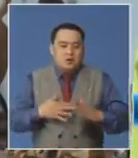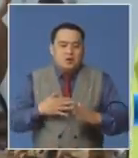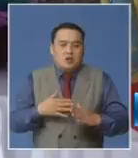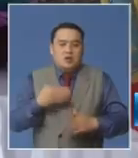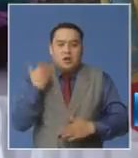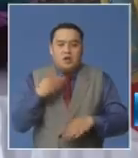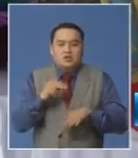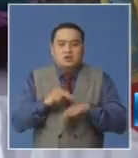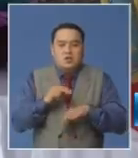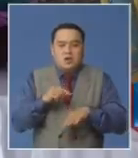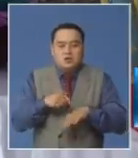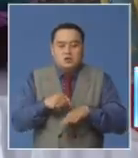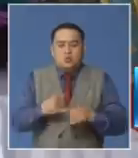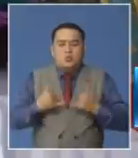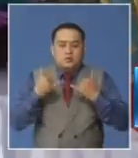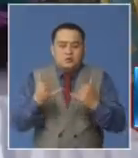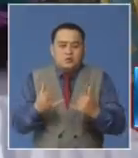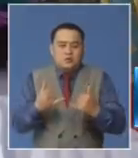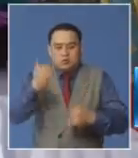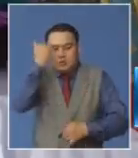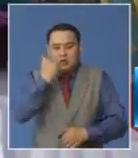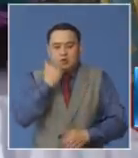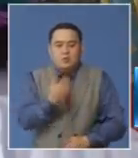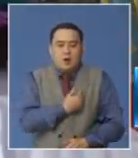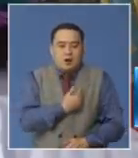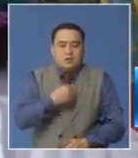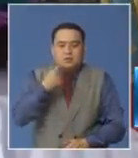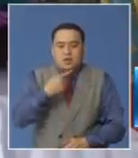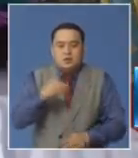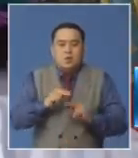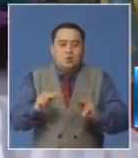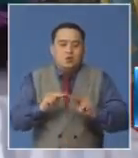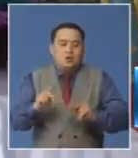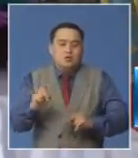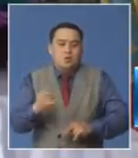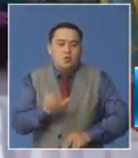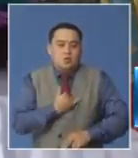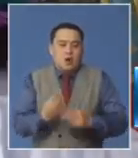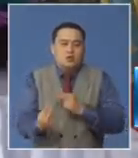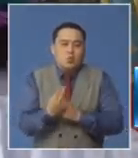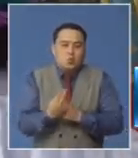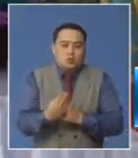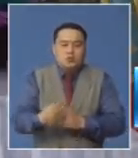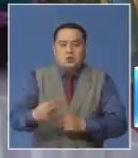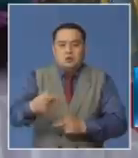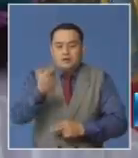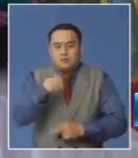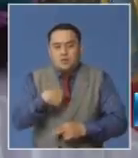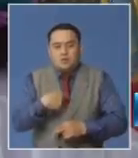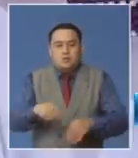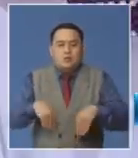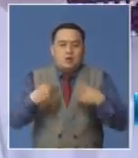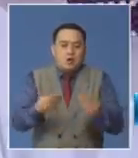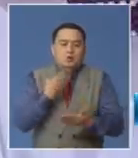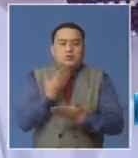легче сегодняшним праздником мы хотели показать и сказать спасибо учителям за то что они в нас учат воспитывает дают